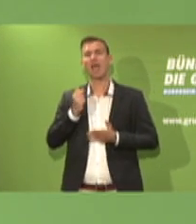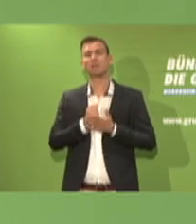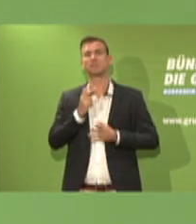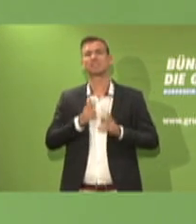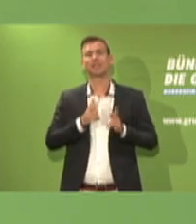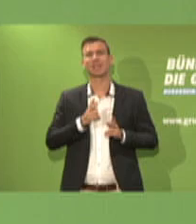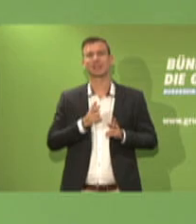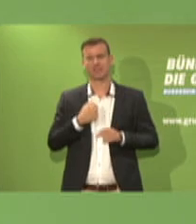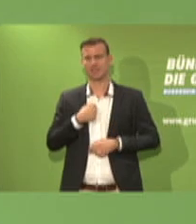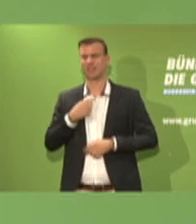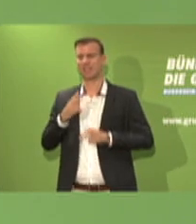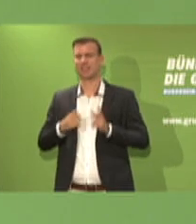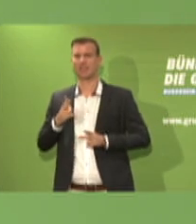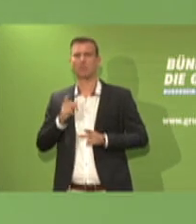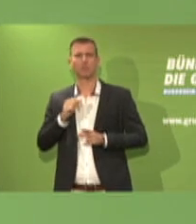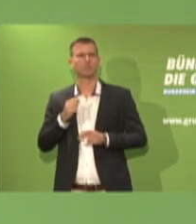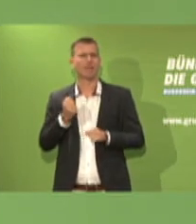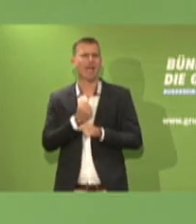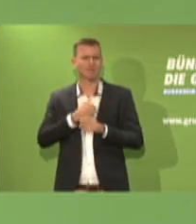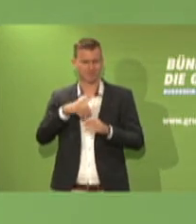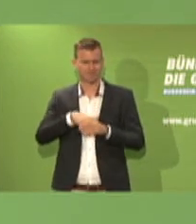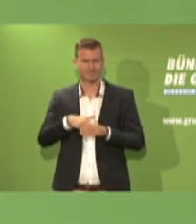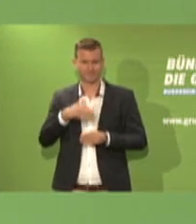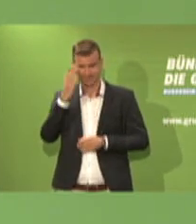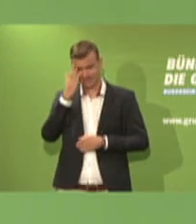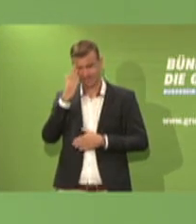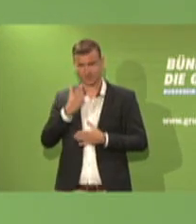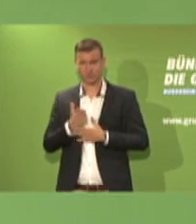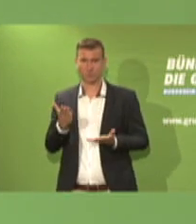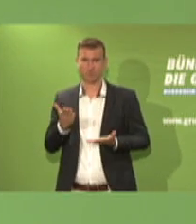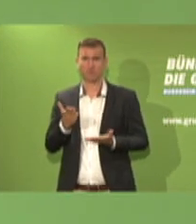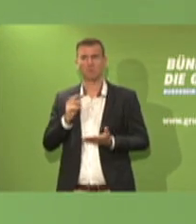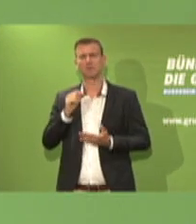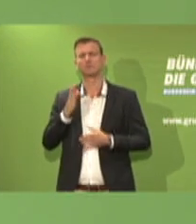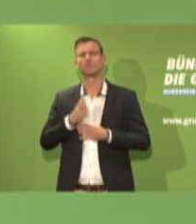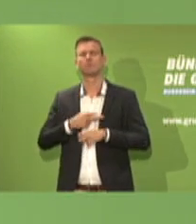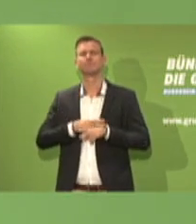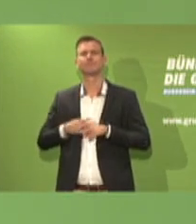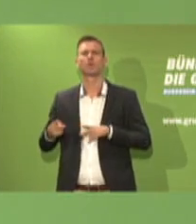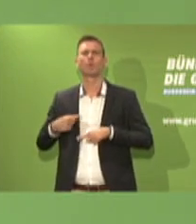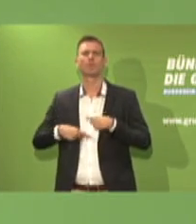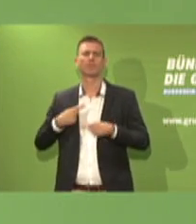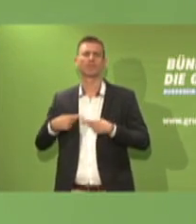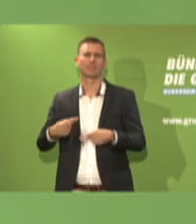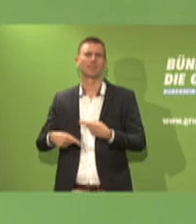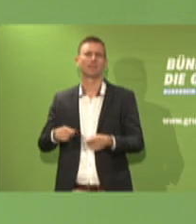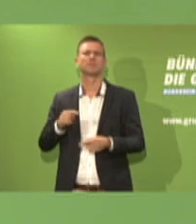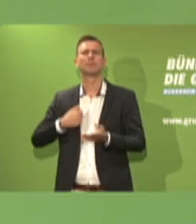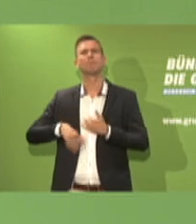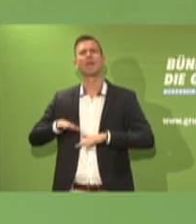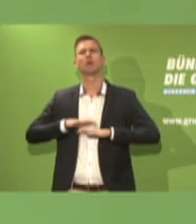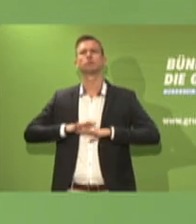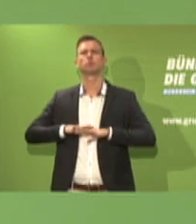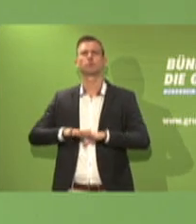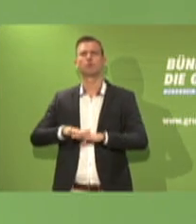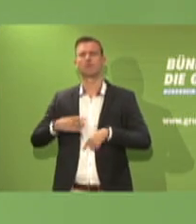Amtsgericht. Diese Art der Tätigkeit ist mir also nicht ganz unbekannt und eine gewisse Routine ermöglicht es vielleicht ein strukturiertes